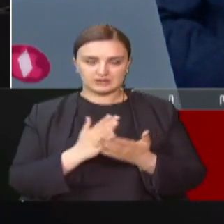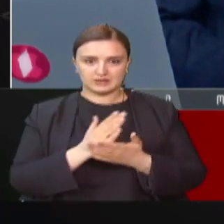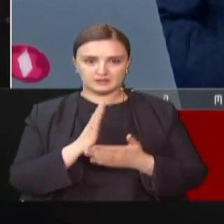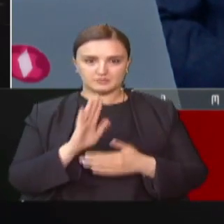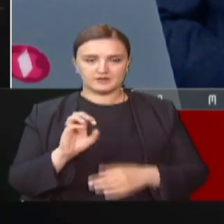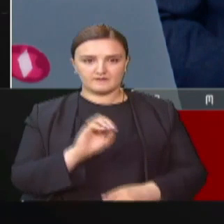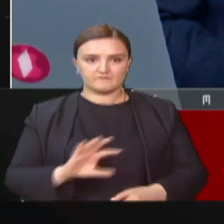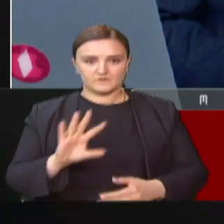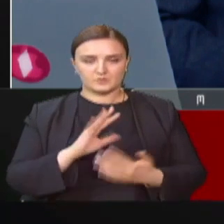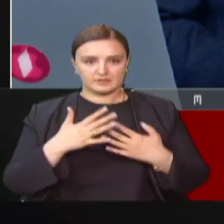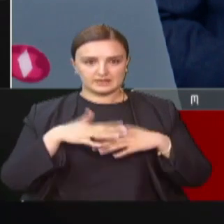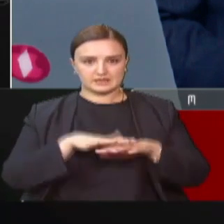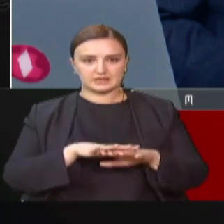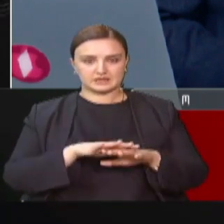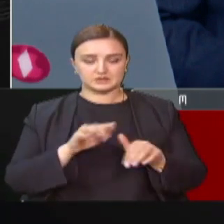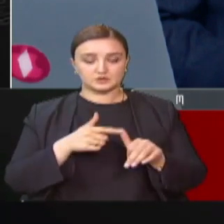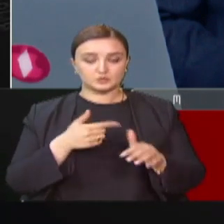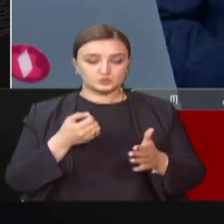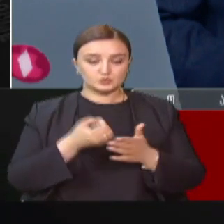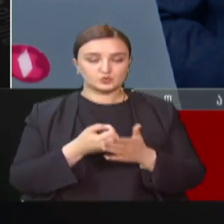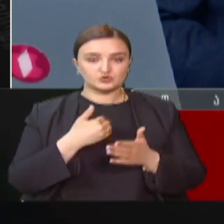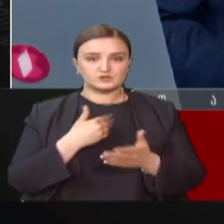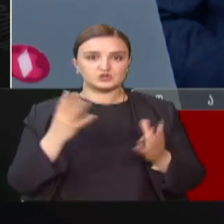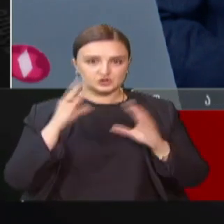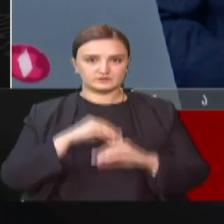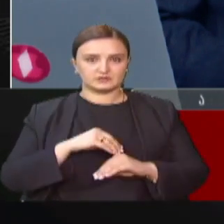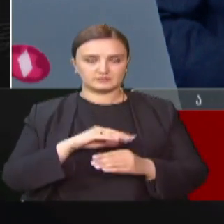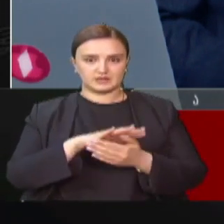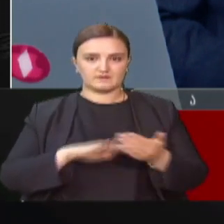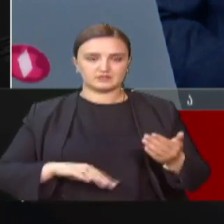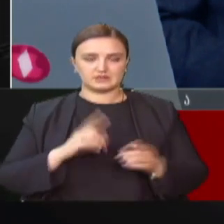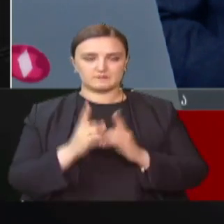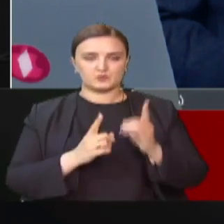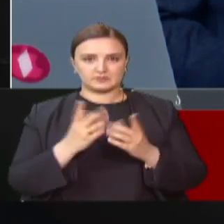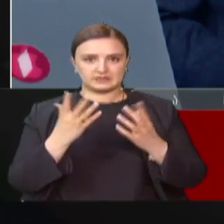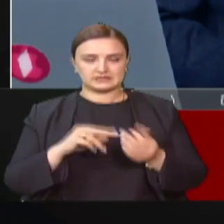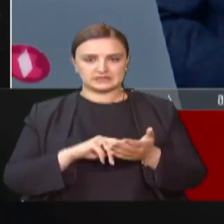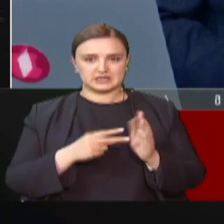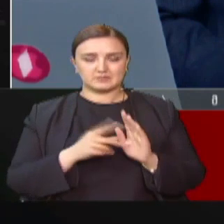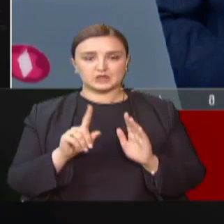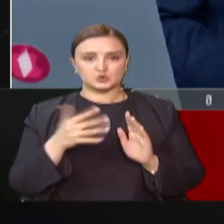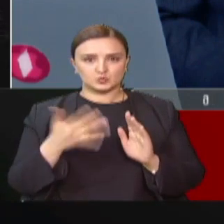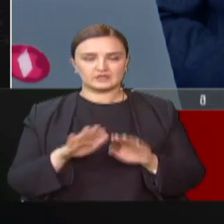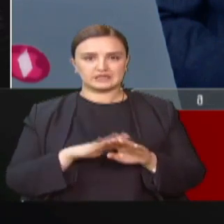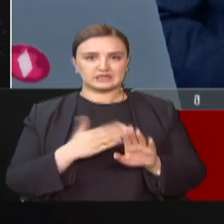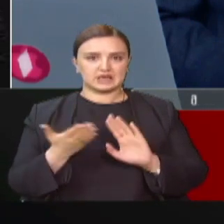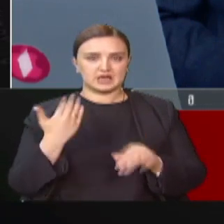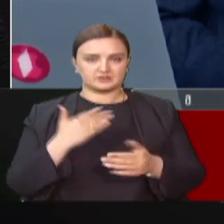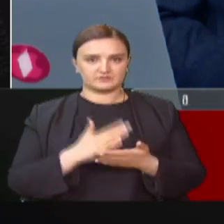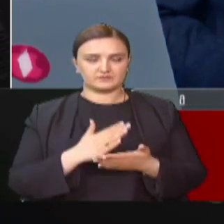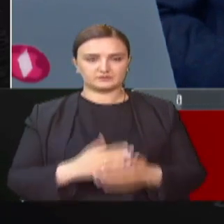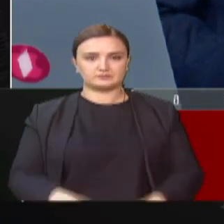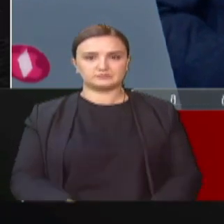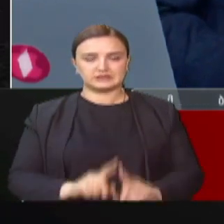ევროპულ ინტეგრაციამდე და მიგვიყვანს იმამდე, რომ ჩვენ შევძლებთ გავაგრძელოთ ის რეფორმების დღის წესრიგი, რომელიც უკვე დიდი ხანია მიმდინარეობს ჩვენს